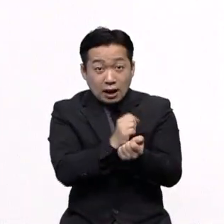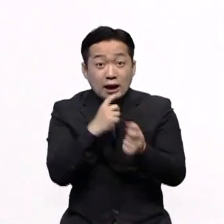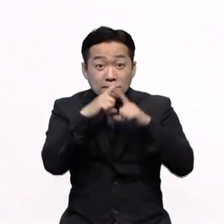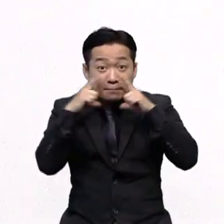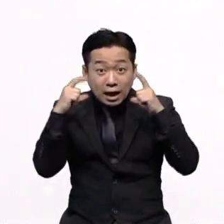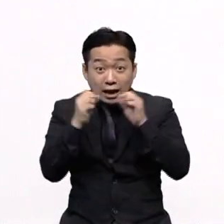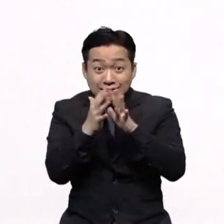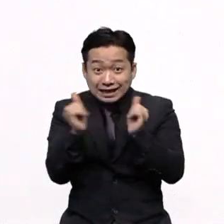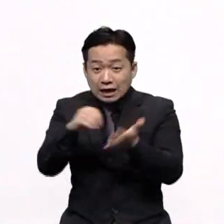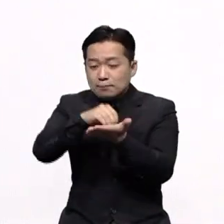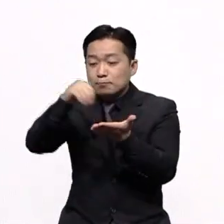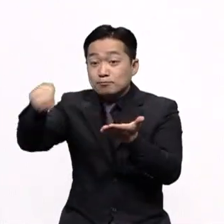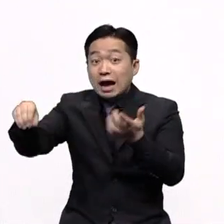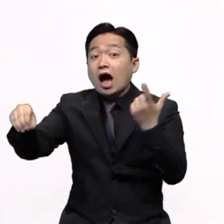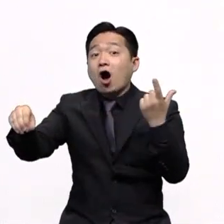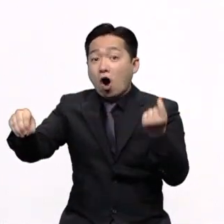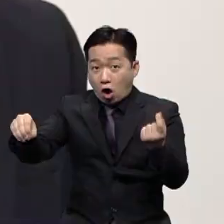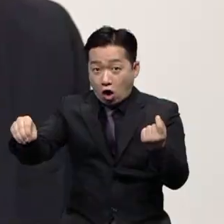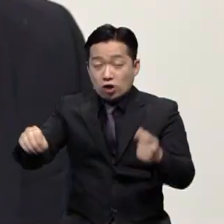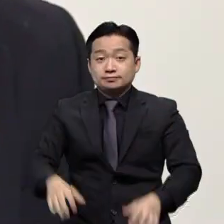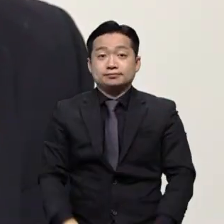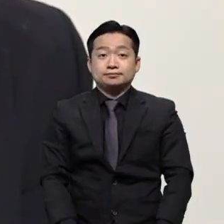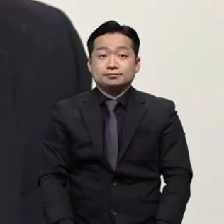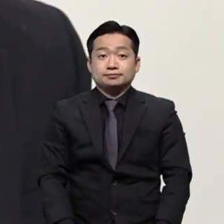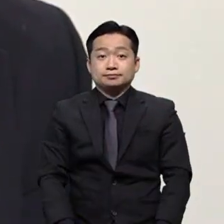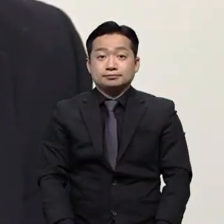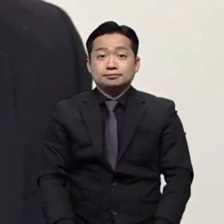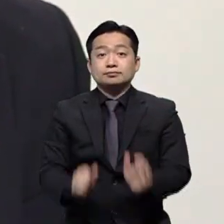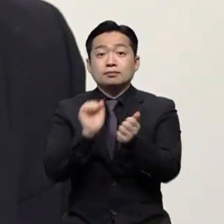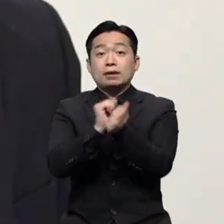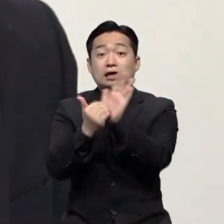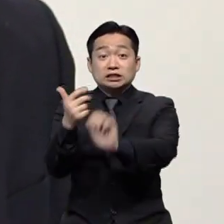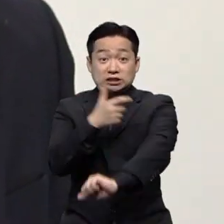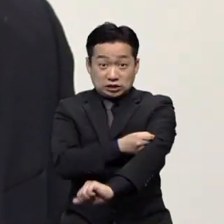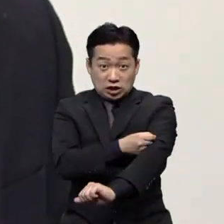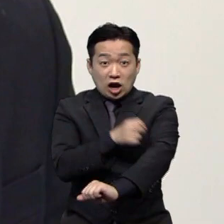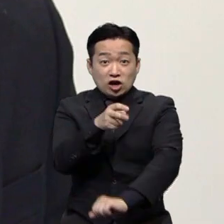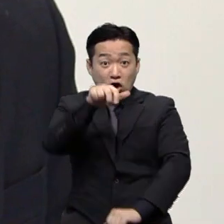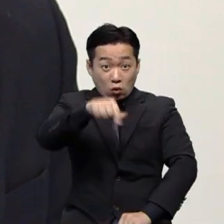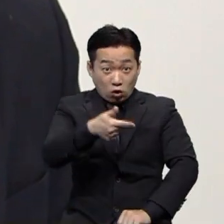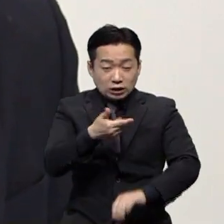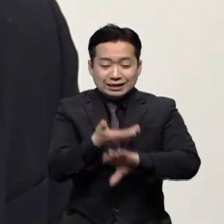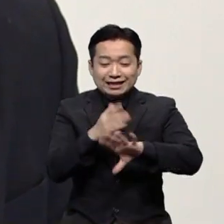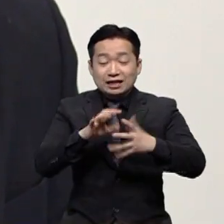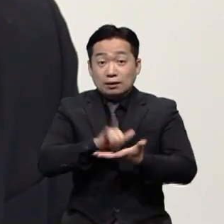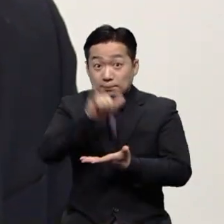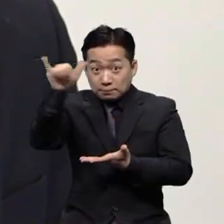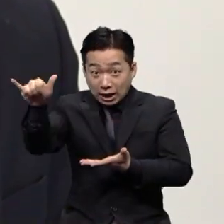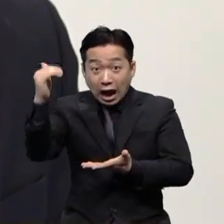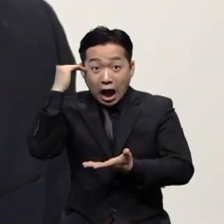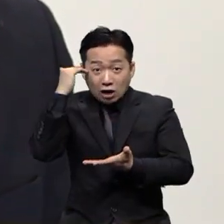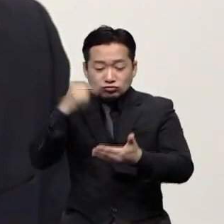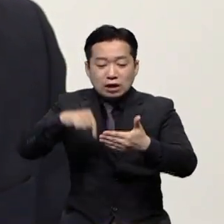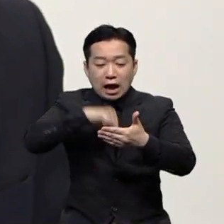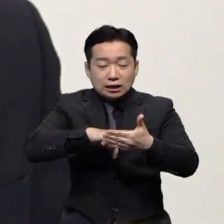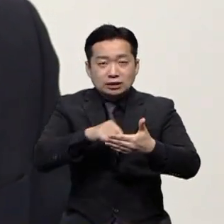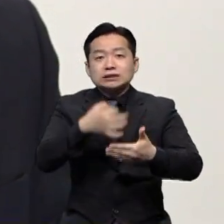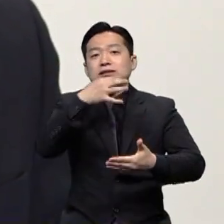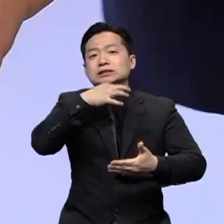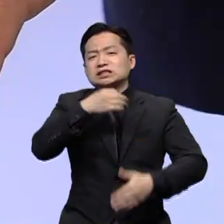착용자를 제외하는 것처럼 말이죠. 백신 여권은 국외 출입뿐만 아니라 국내 활용도